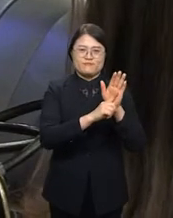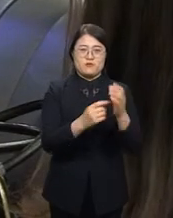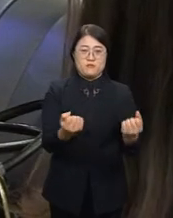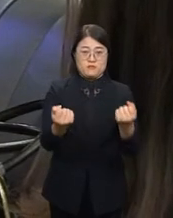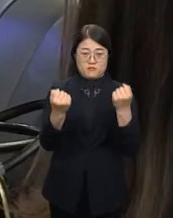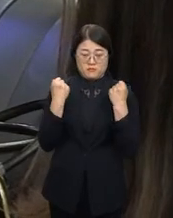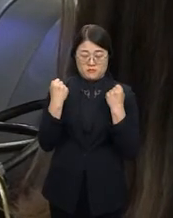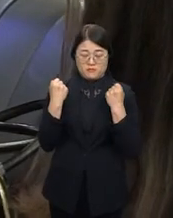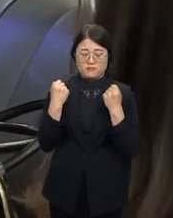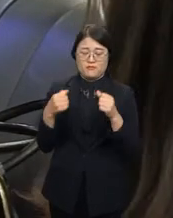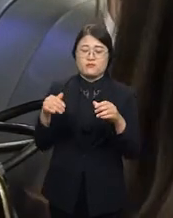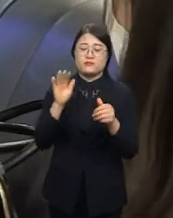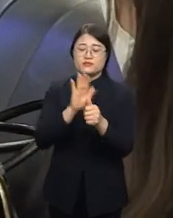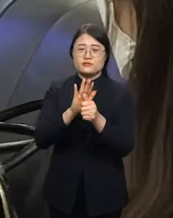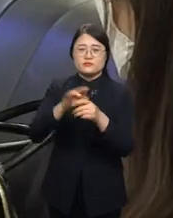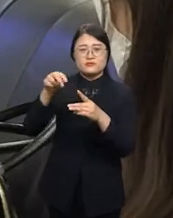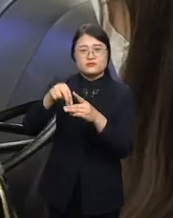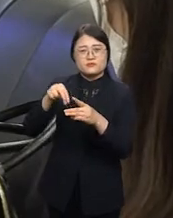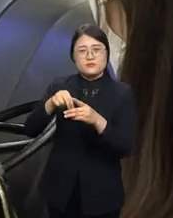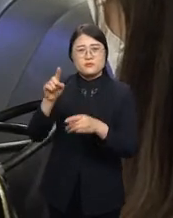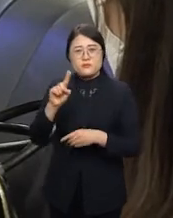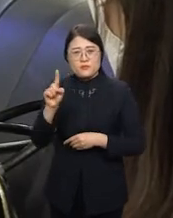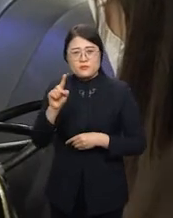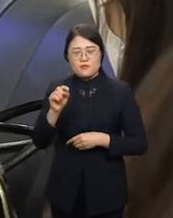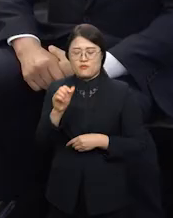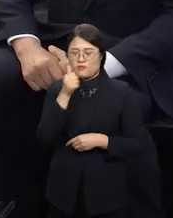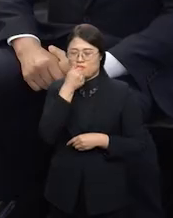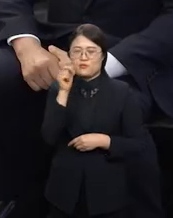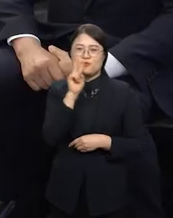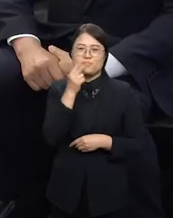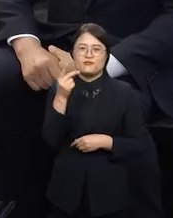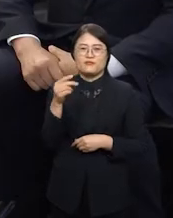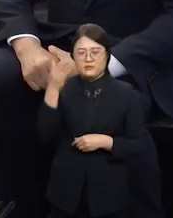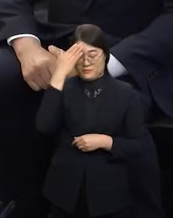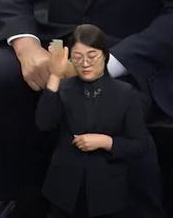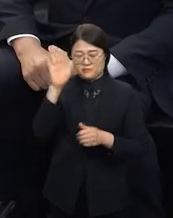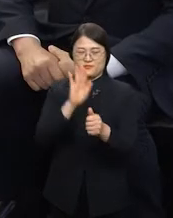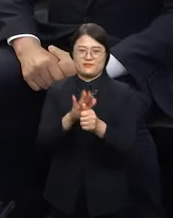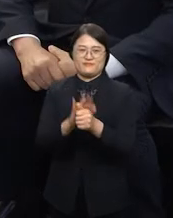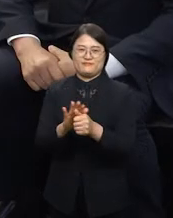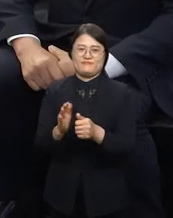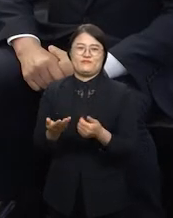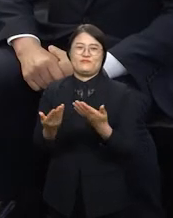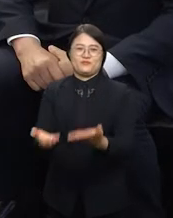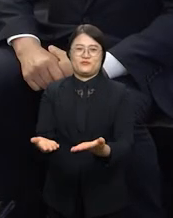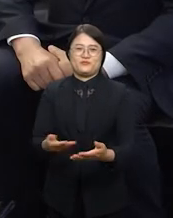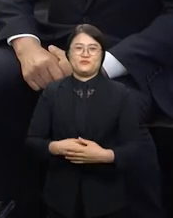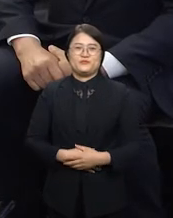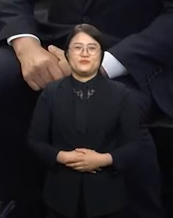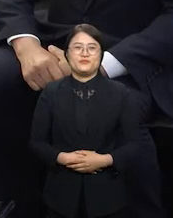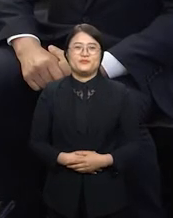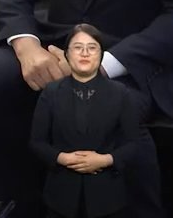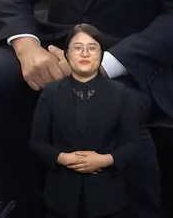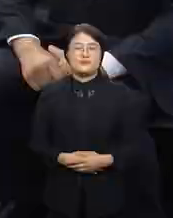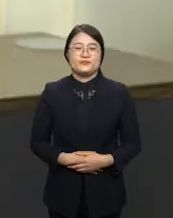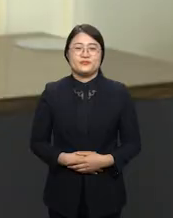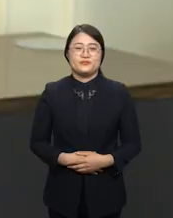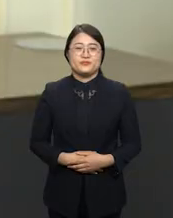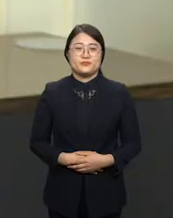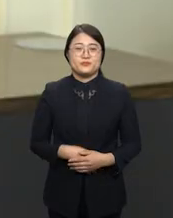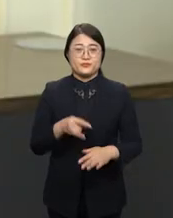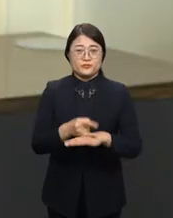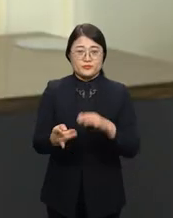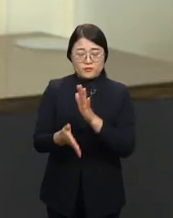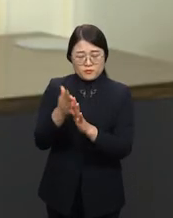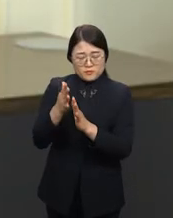건강가정 다문화가족지원센터는 통번역 서비스를 무상으로 제공한다는 내용을 담고 있습니다.